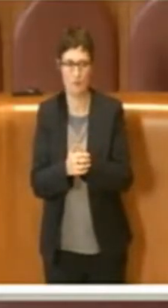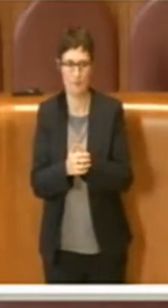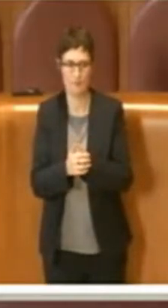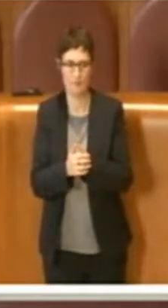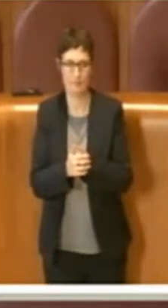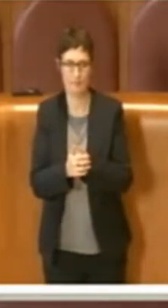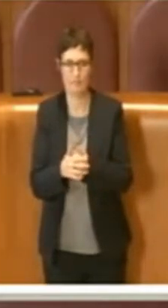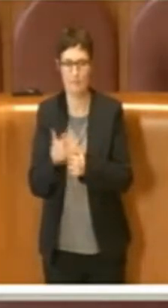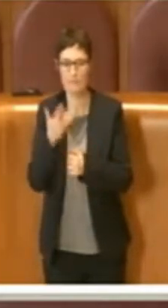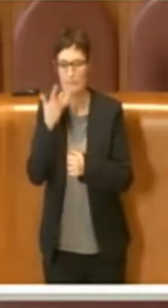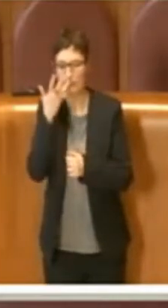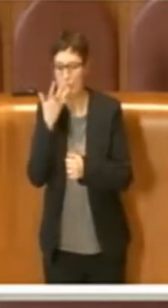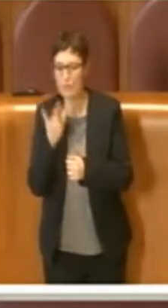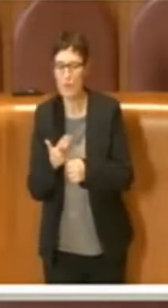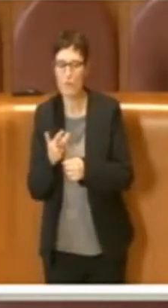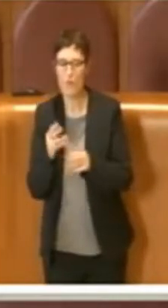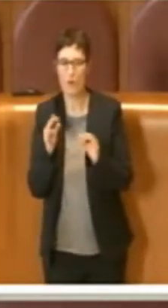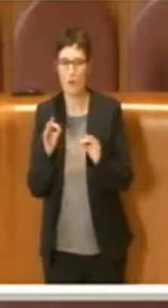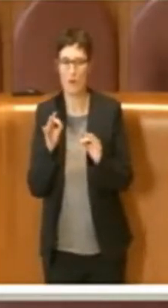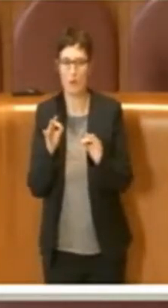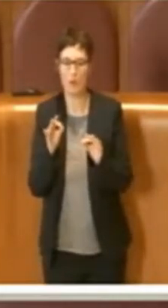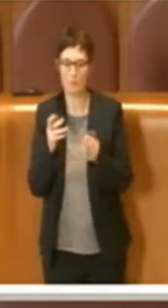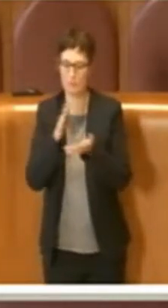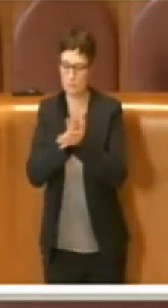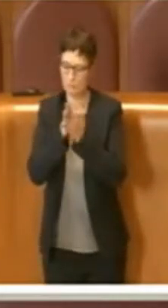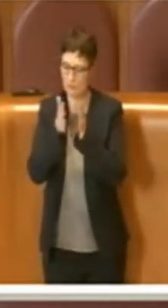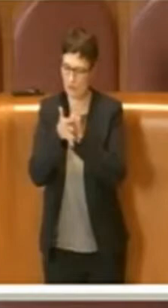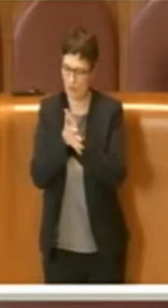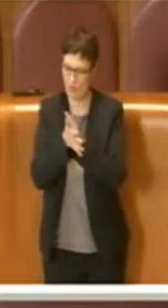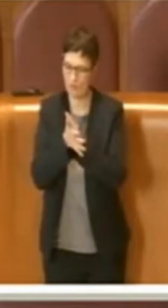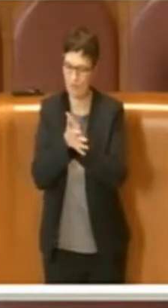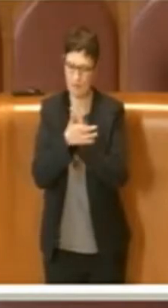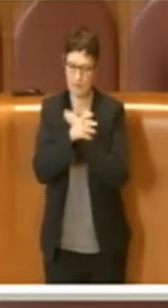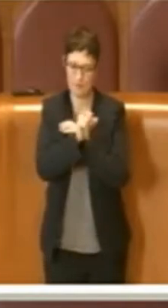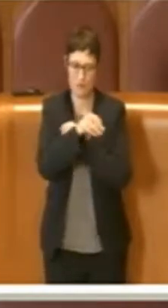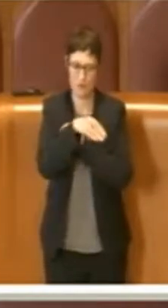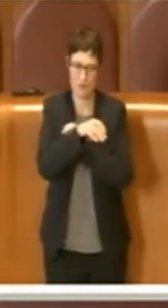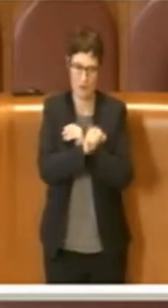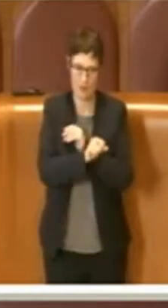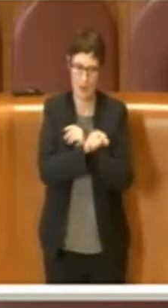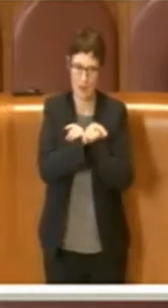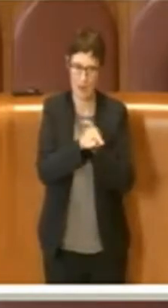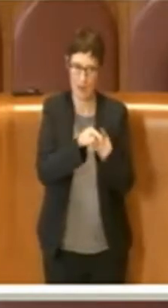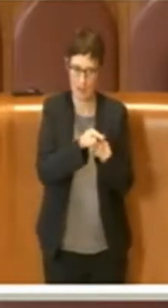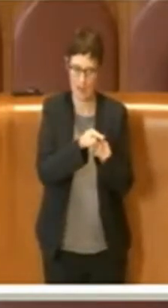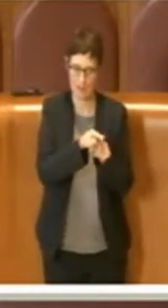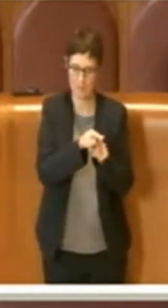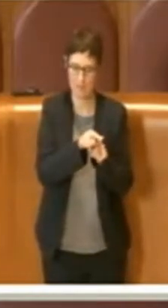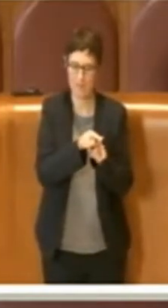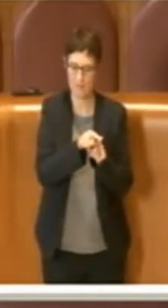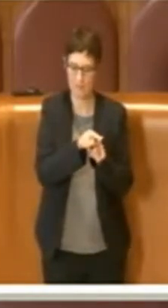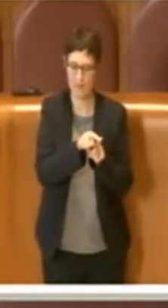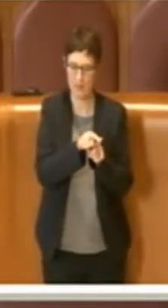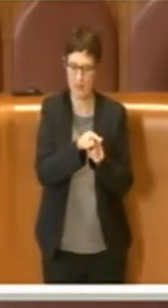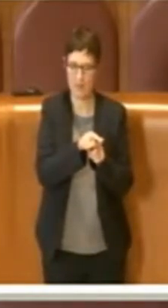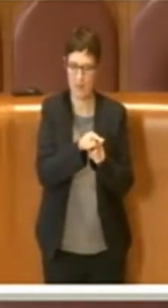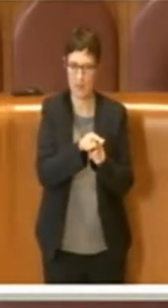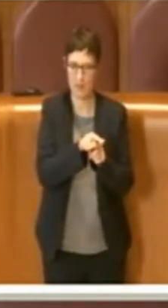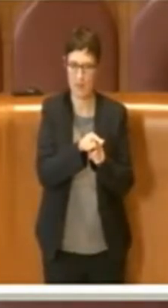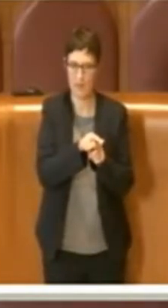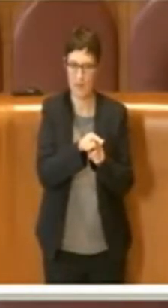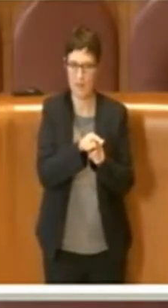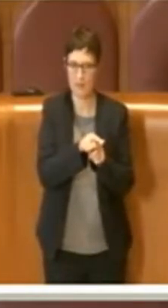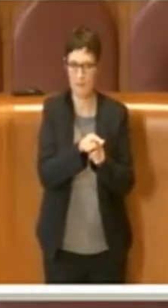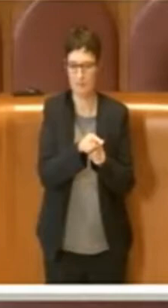aggiornare insomma ecco la convenzione tra ama e chiaramente poi l'organo preposto per